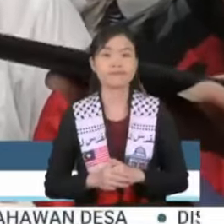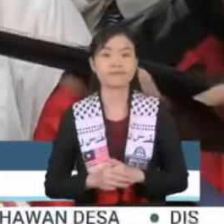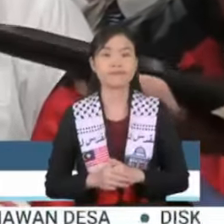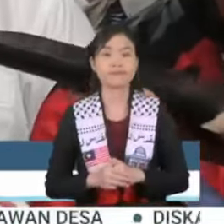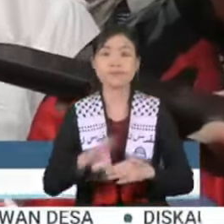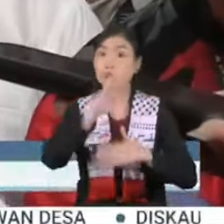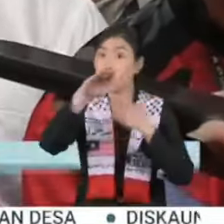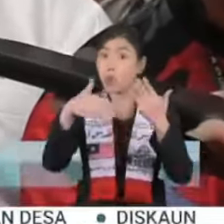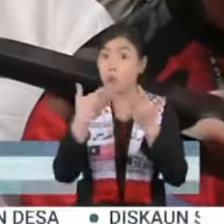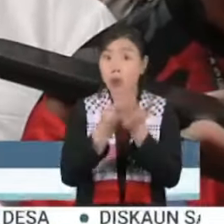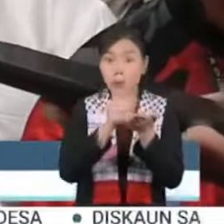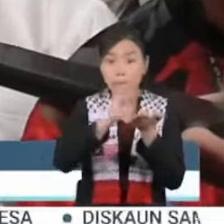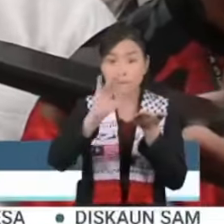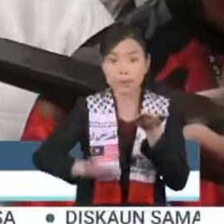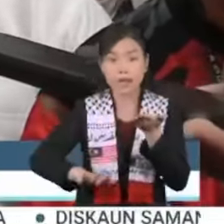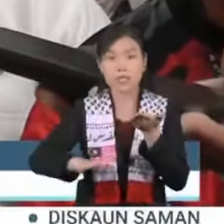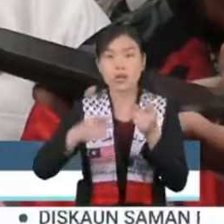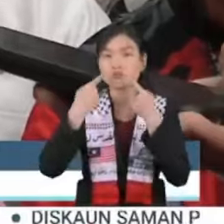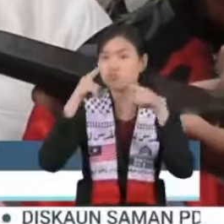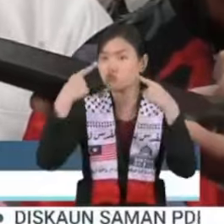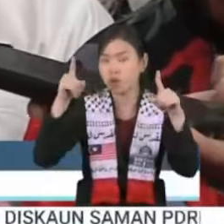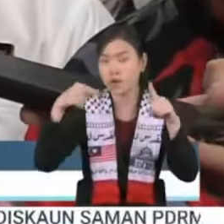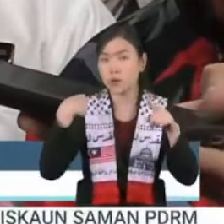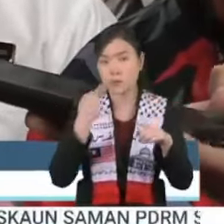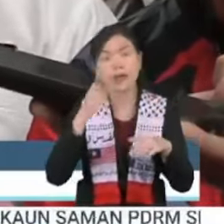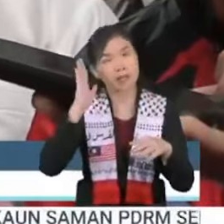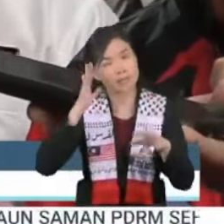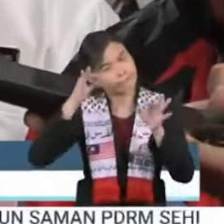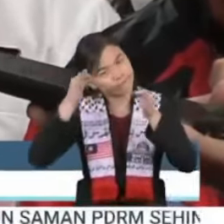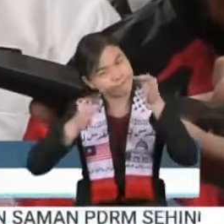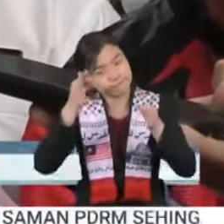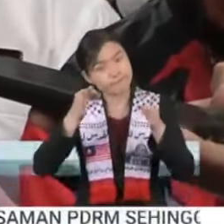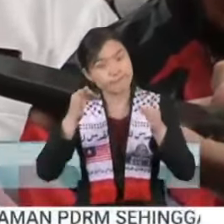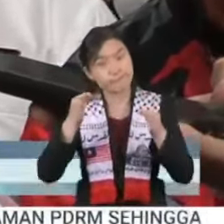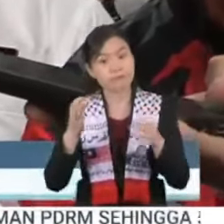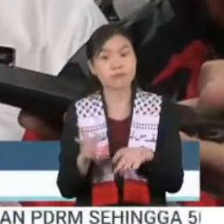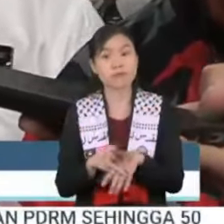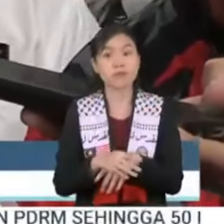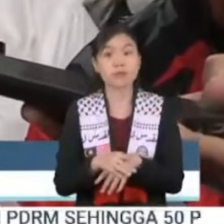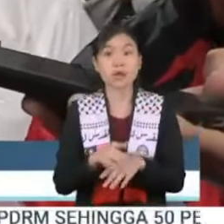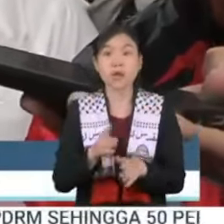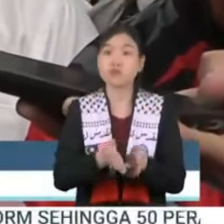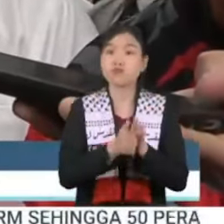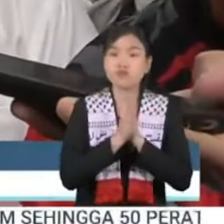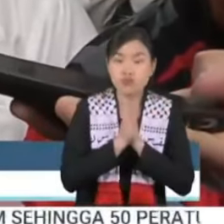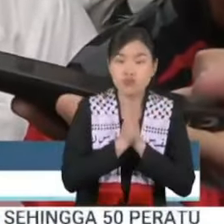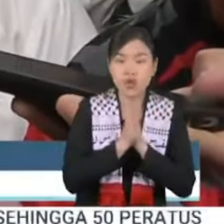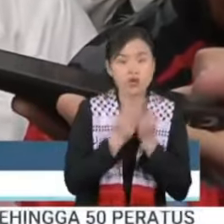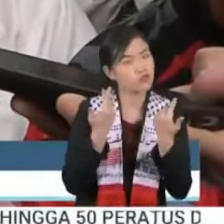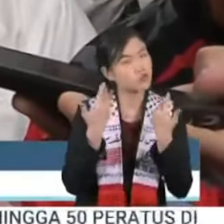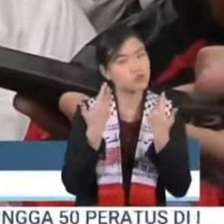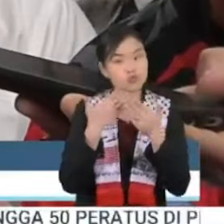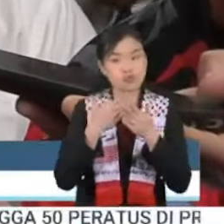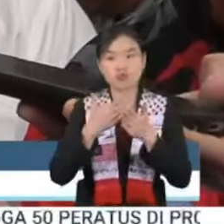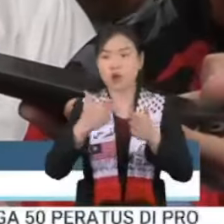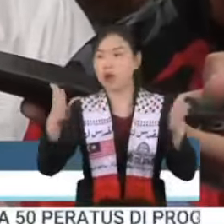Semua pelajar cemerlang kita akan pertimbangkan. Jadi jangan risau, ruang itu ada. Rayuan kita buka seluasnya untuk